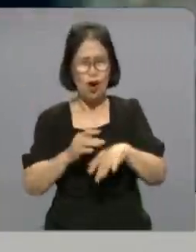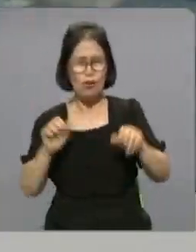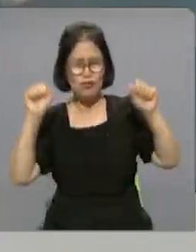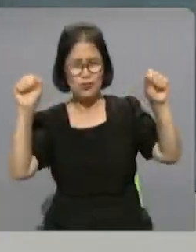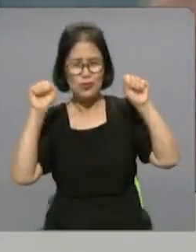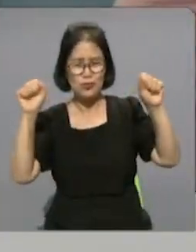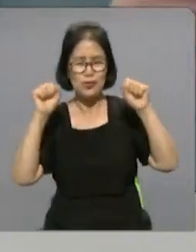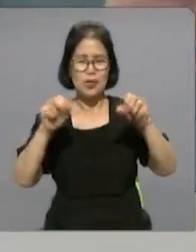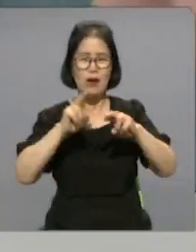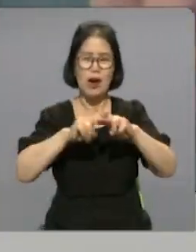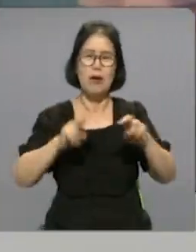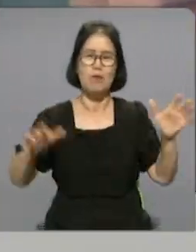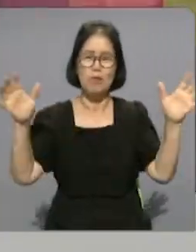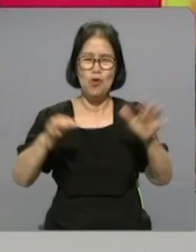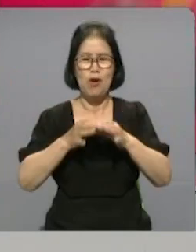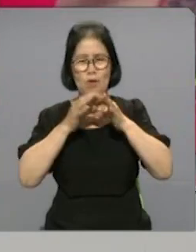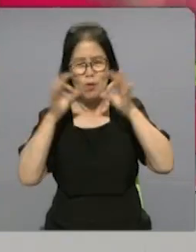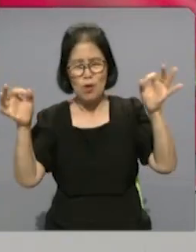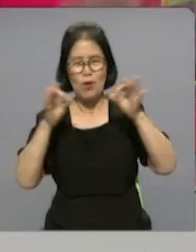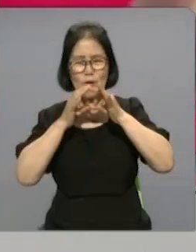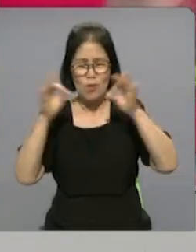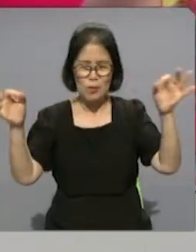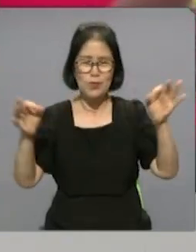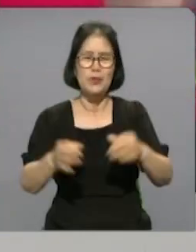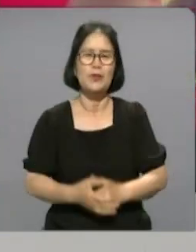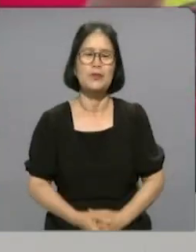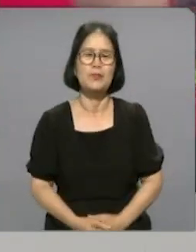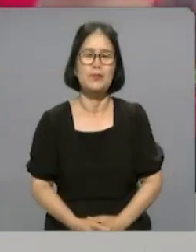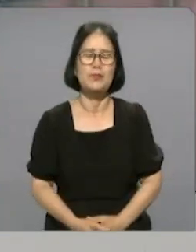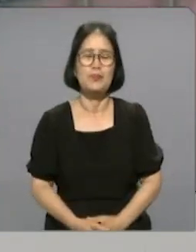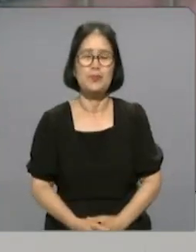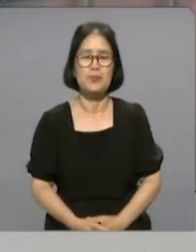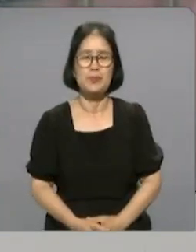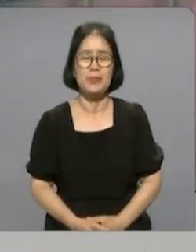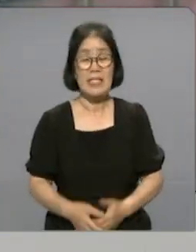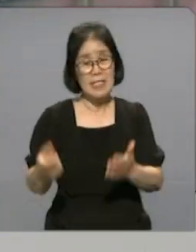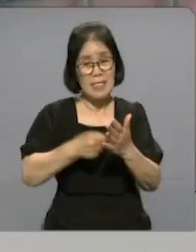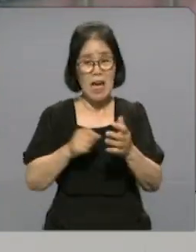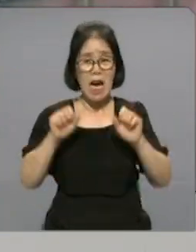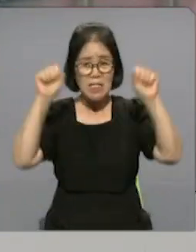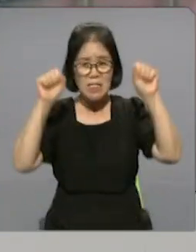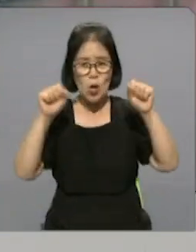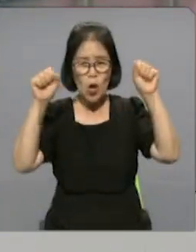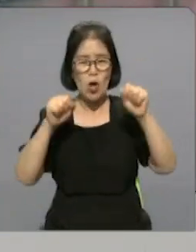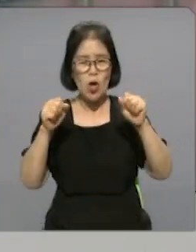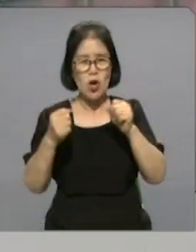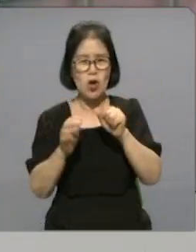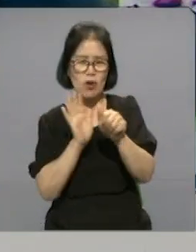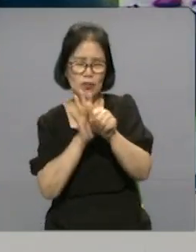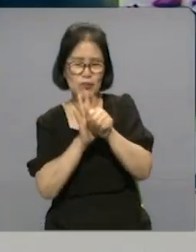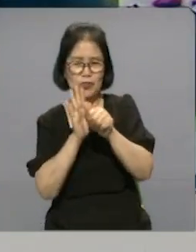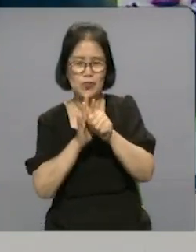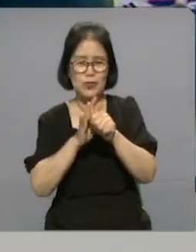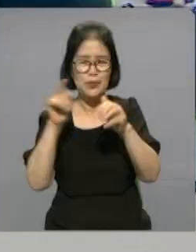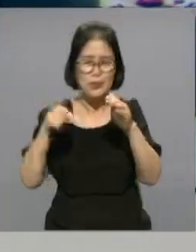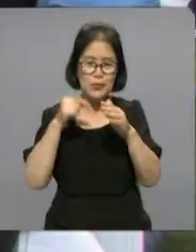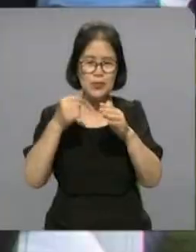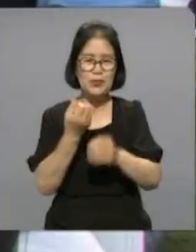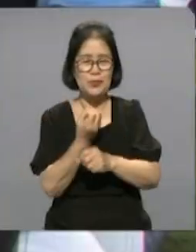응원의 성지 광화문에 모여 목소리를 다 태웠습니다. 백소민 기자가 응원 물결 속으로 들어가 봤습니다.